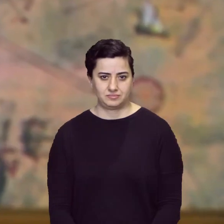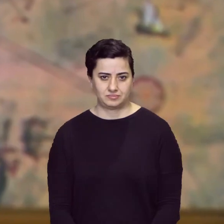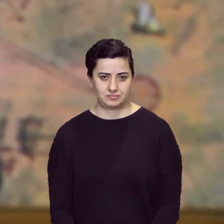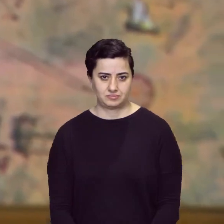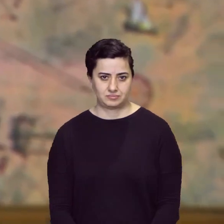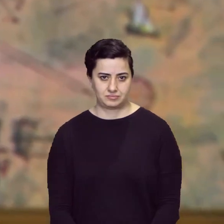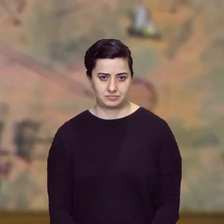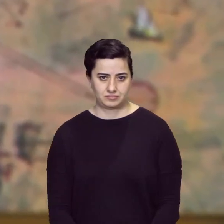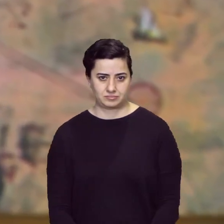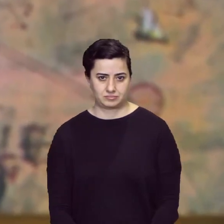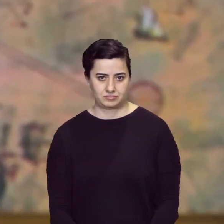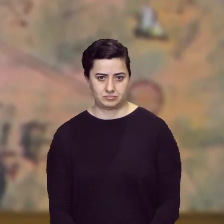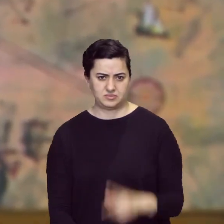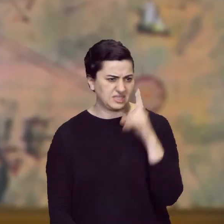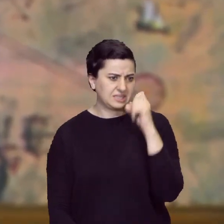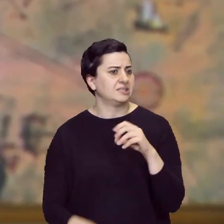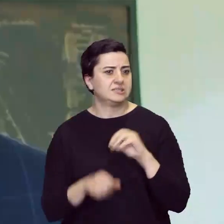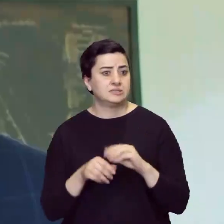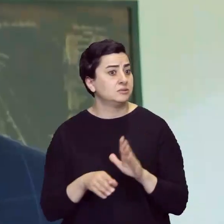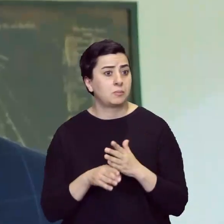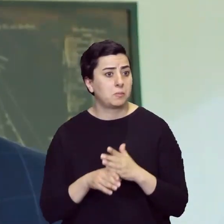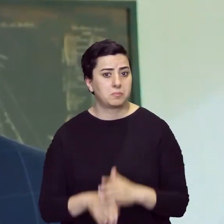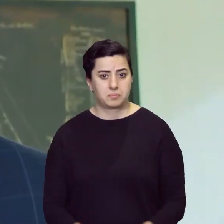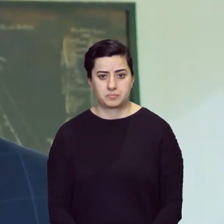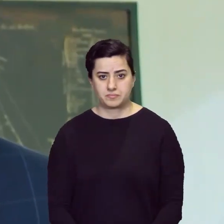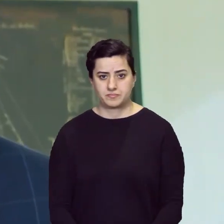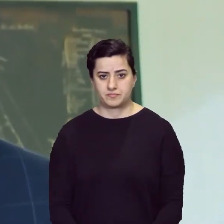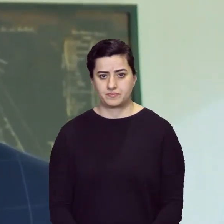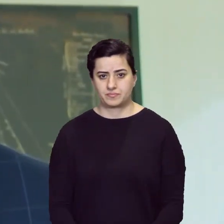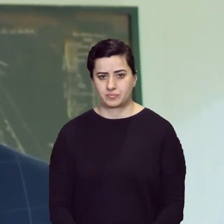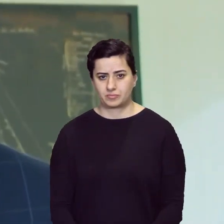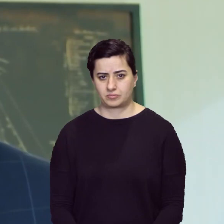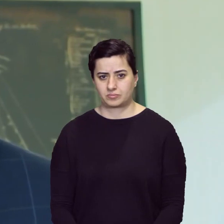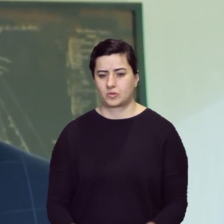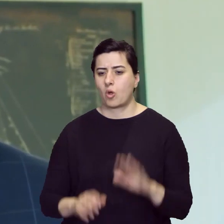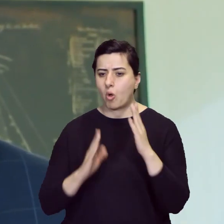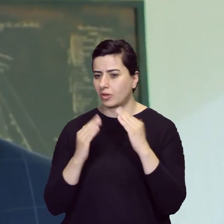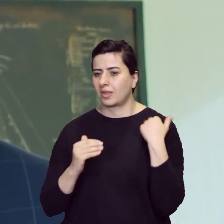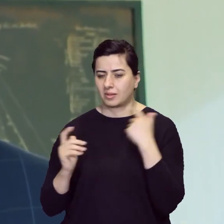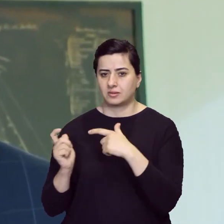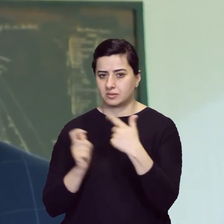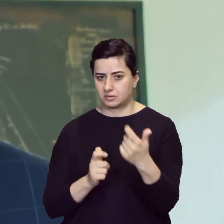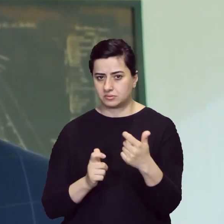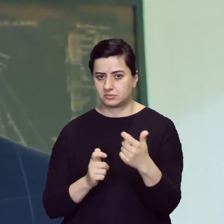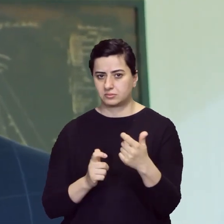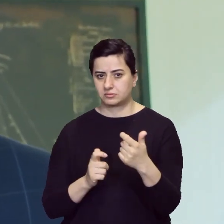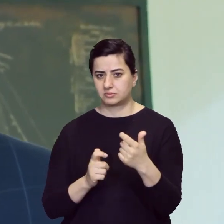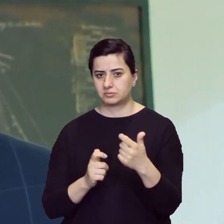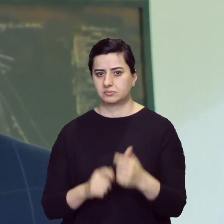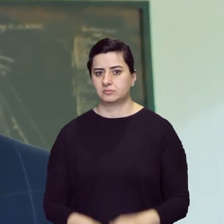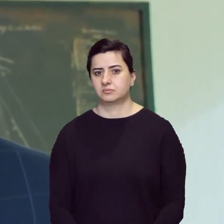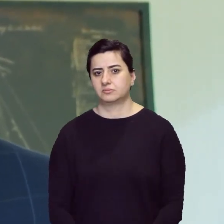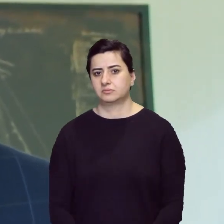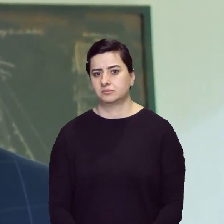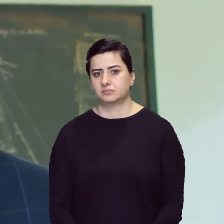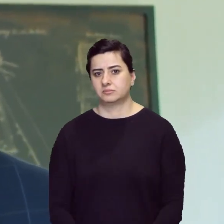Peki neden inatlaştınız? Ya şimdi biz odaya yeni yerleştik ya.